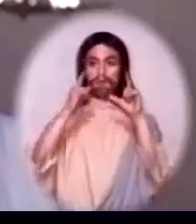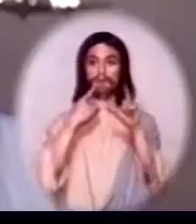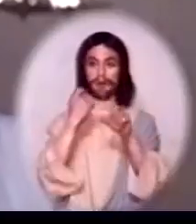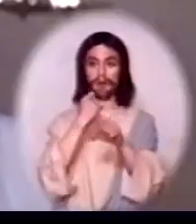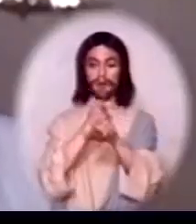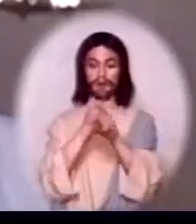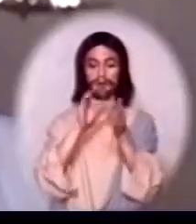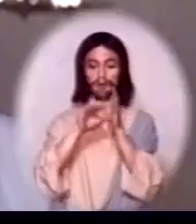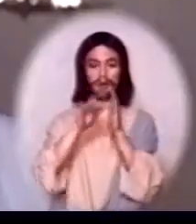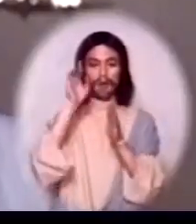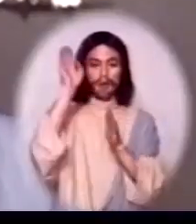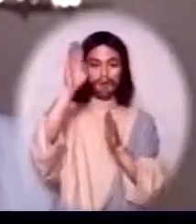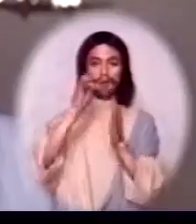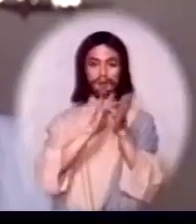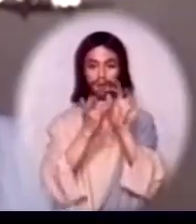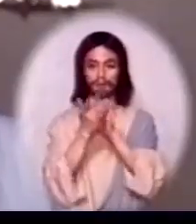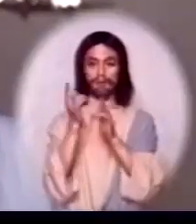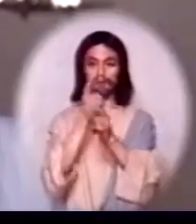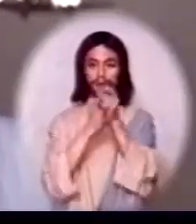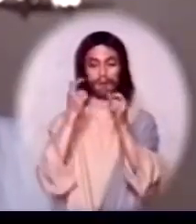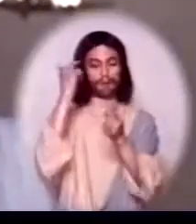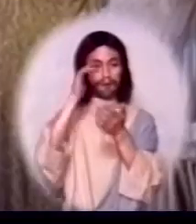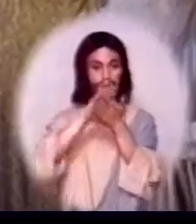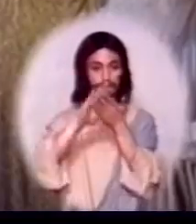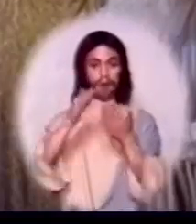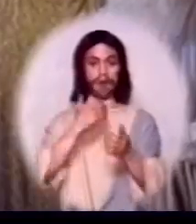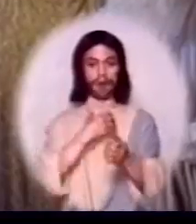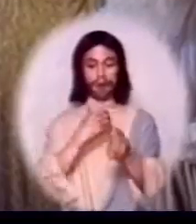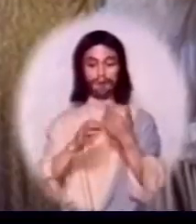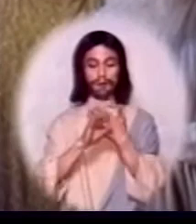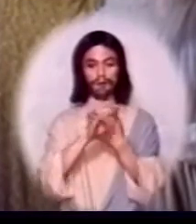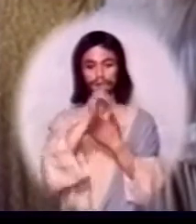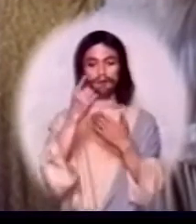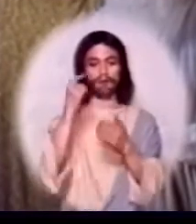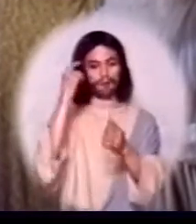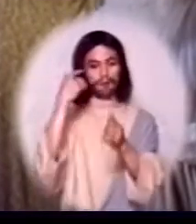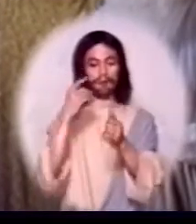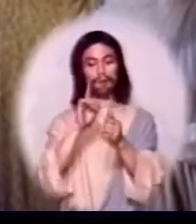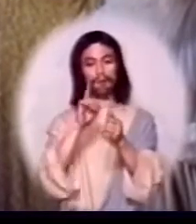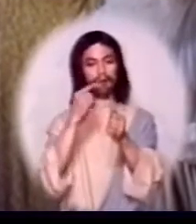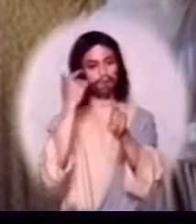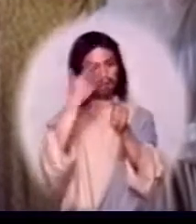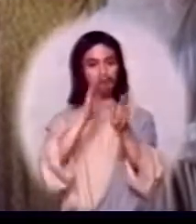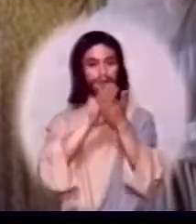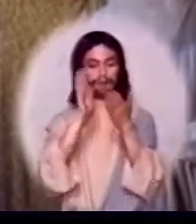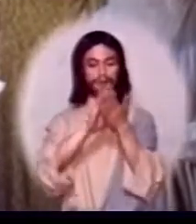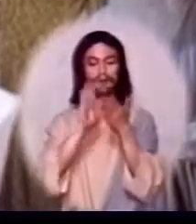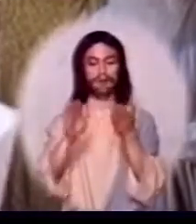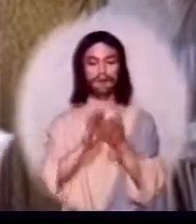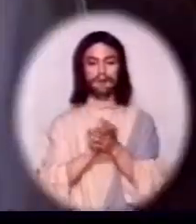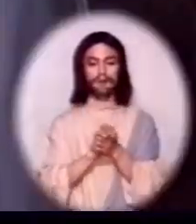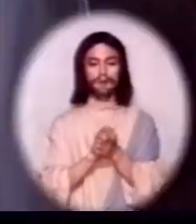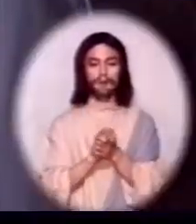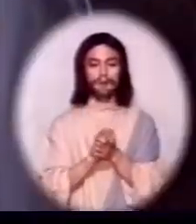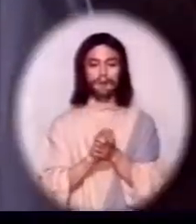경고하건대 앞으로 이 사람이 더 평화를 위협하면 여러분에게 책임을 묻겠소.